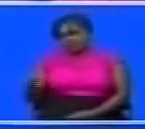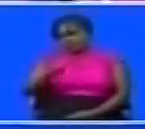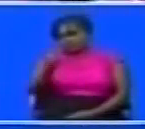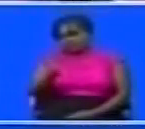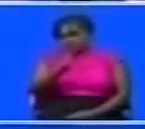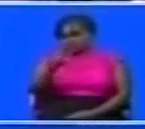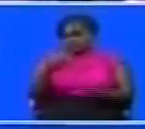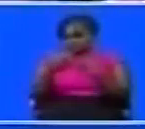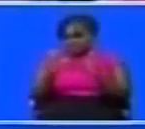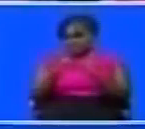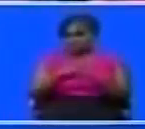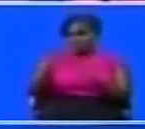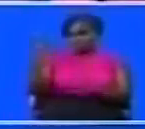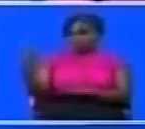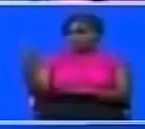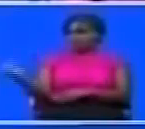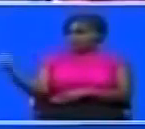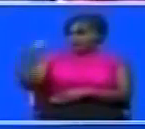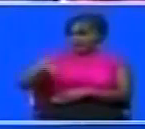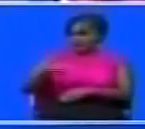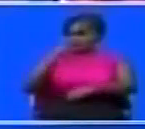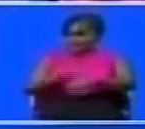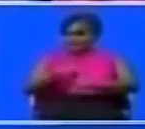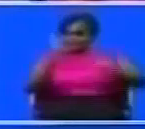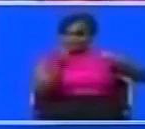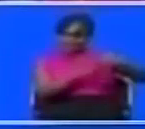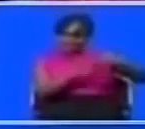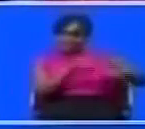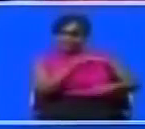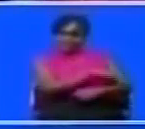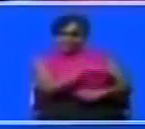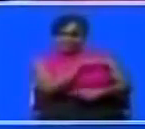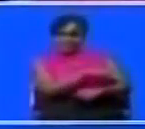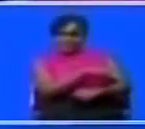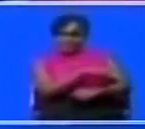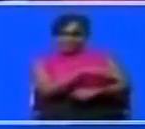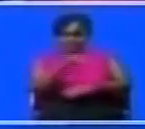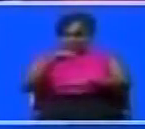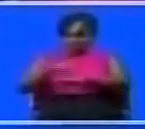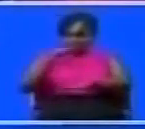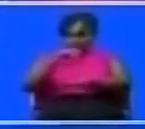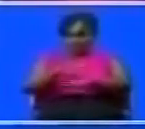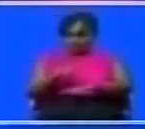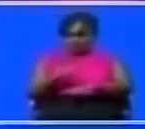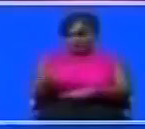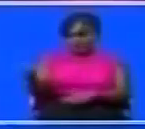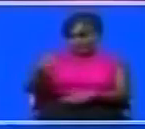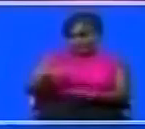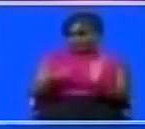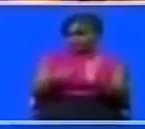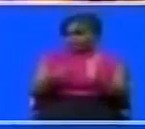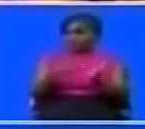4, akiingia tu saa 11 na huyo anamuitanga, ebu Jimmy tuadikie